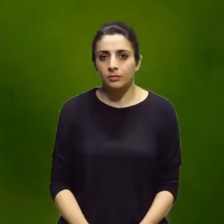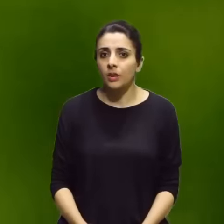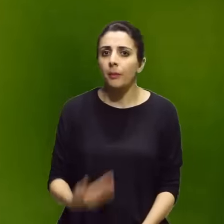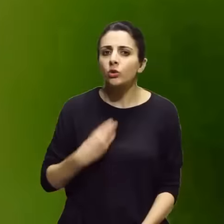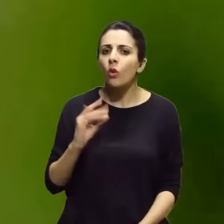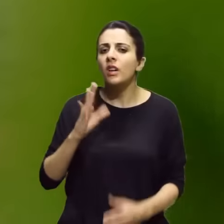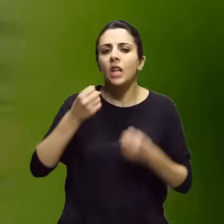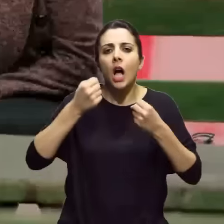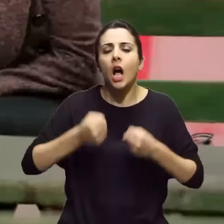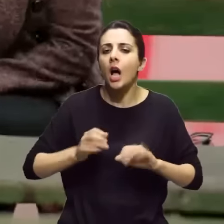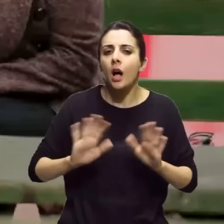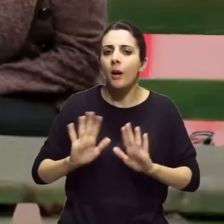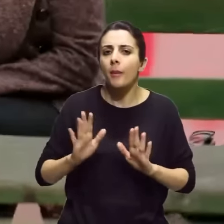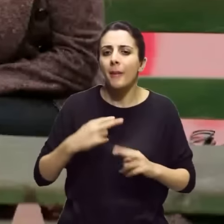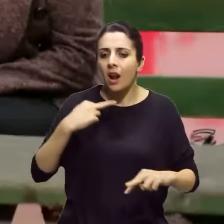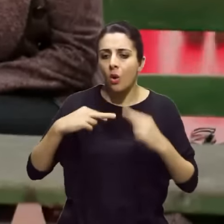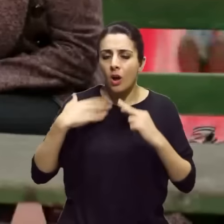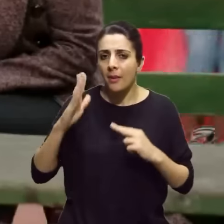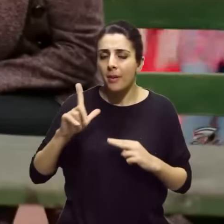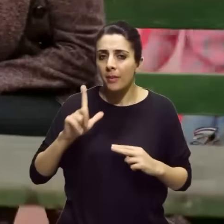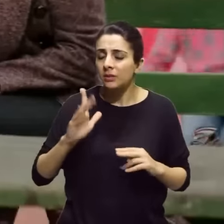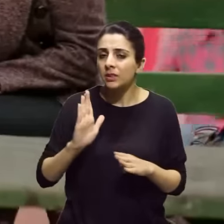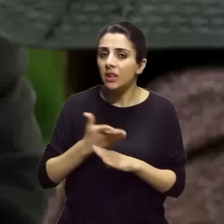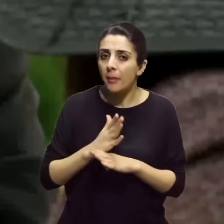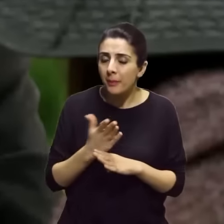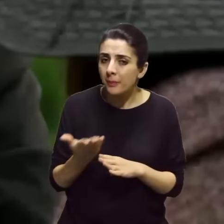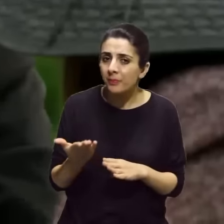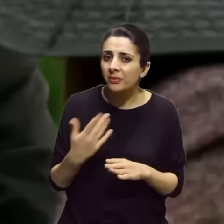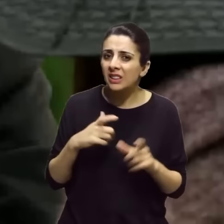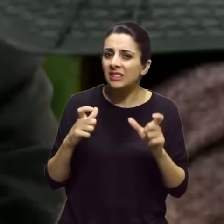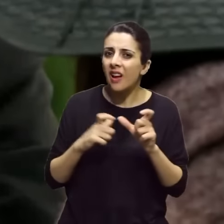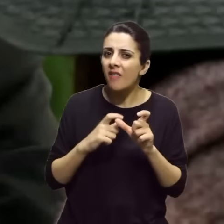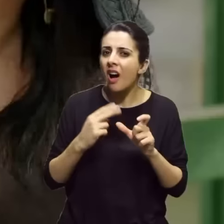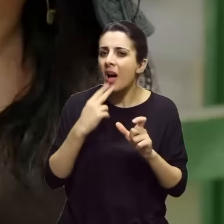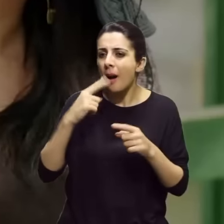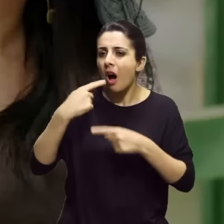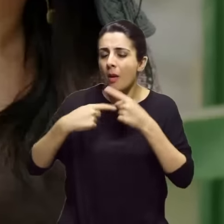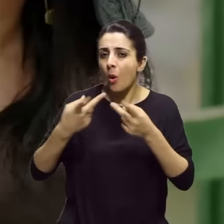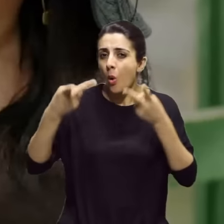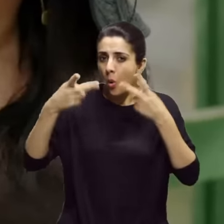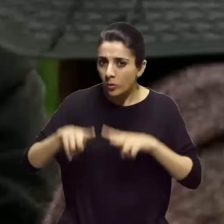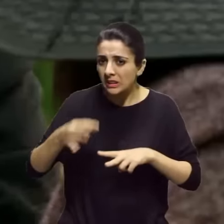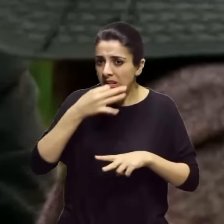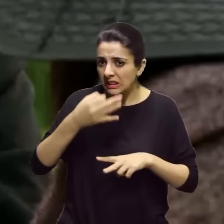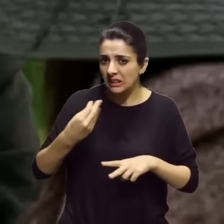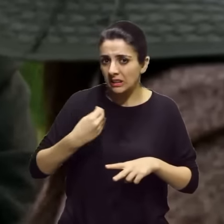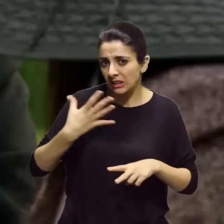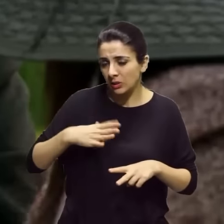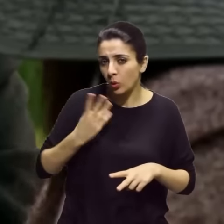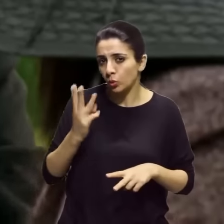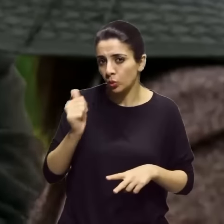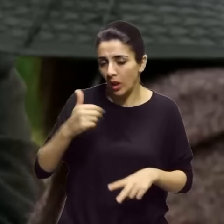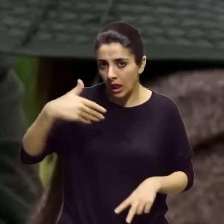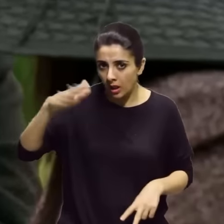Ben çok kalmayacağım. Restorana döneceğim. Niye? Çünkü Sevil Hanım'ın bir ahbabı vefat etmiş de izin istedi 3 günlük. Ona izin